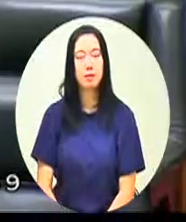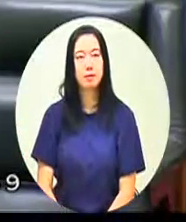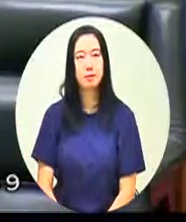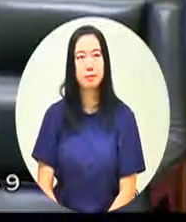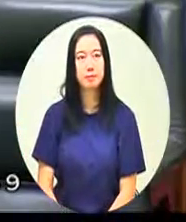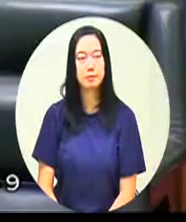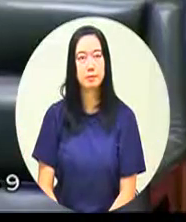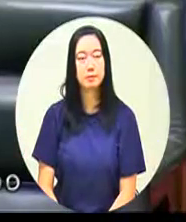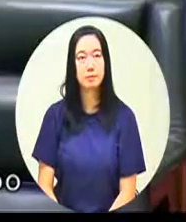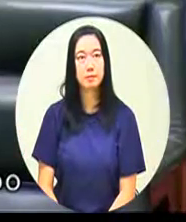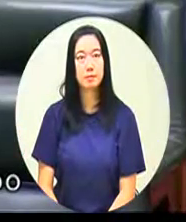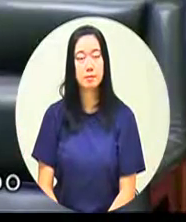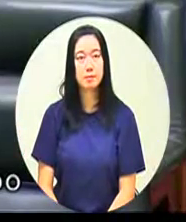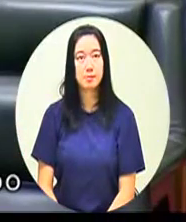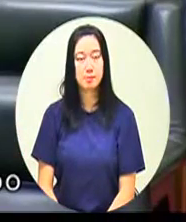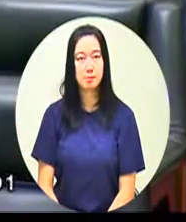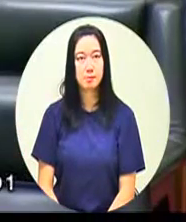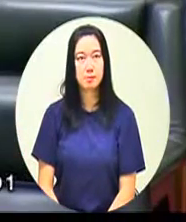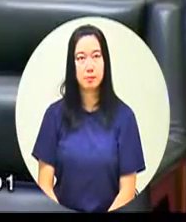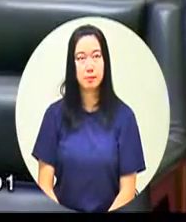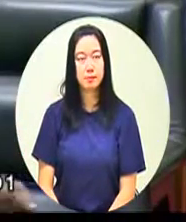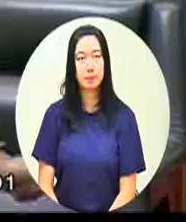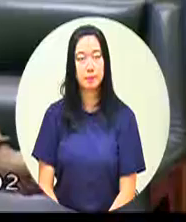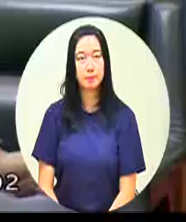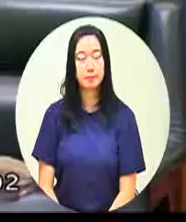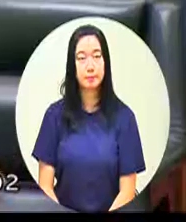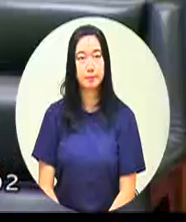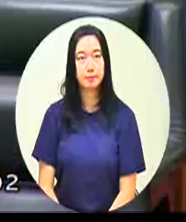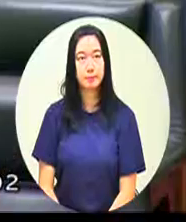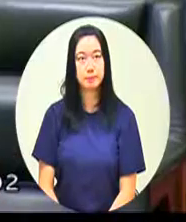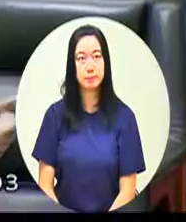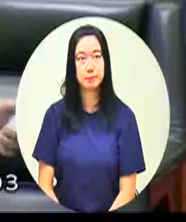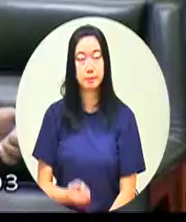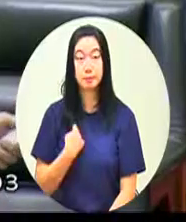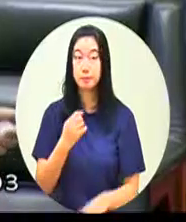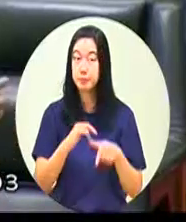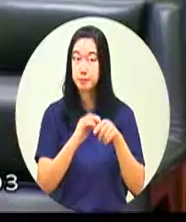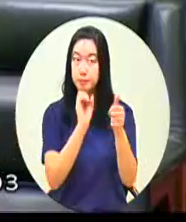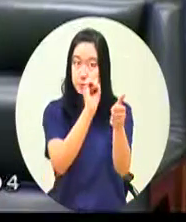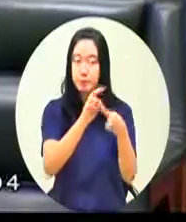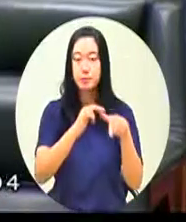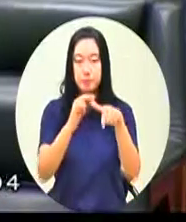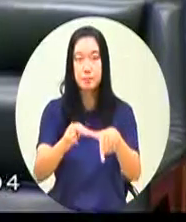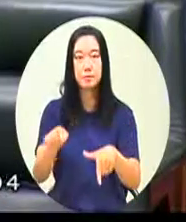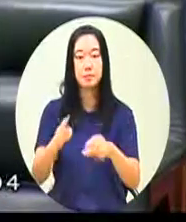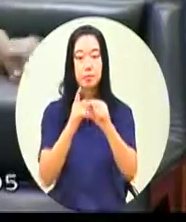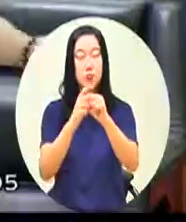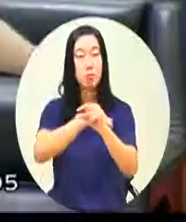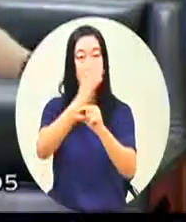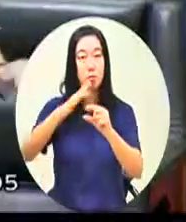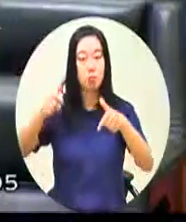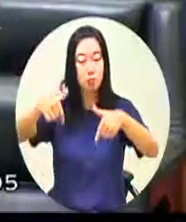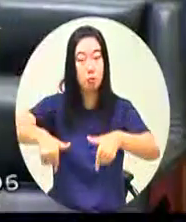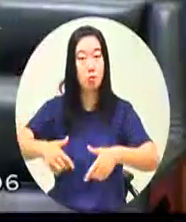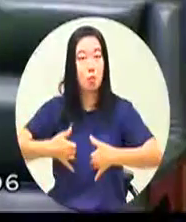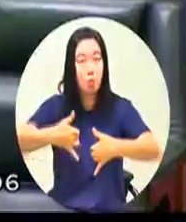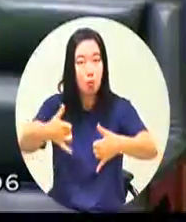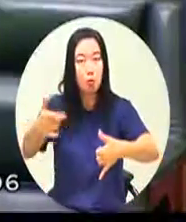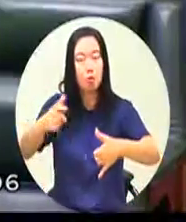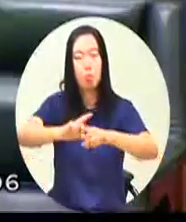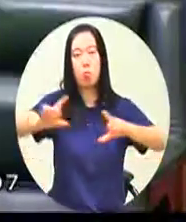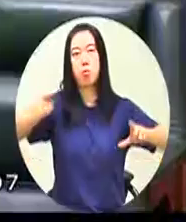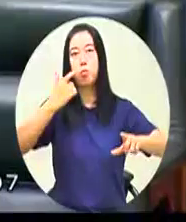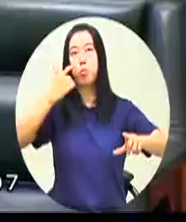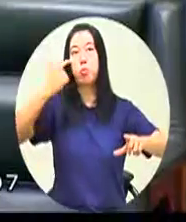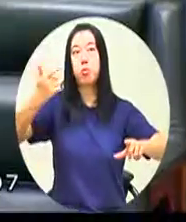朝这个方向呢？好，是因为我来介绍，就是咱中山西路迄间非常大间迄间天